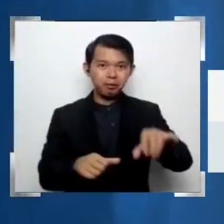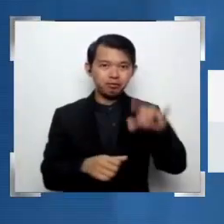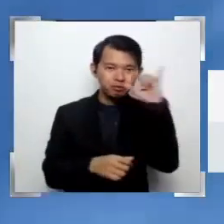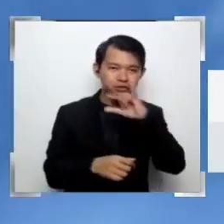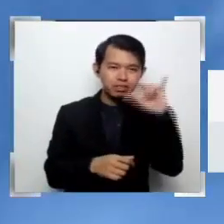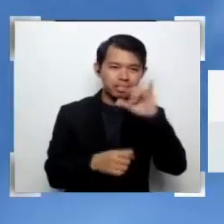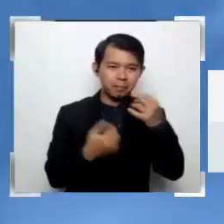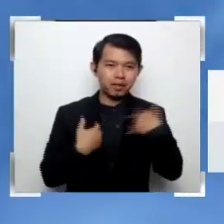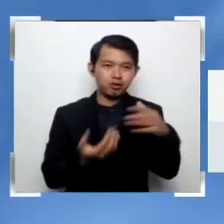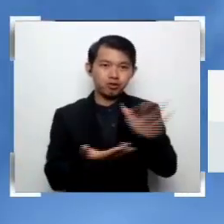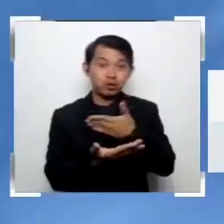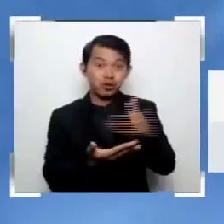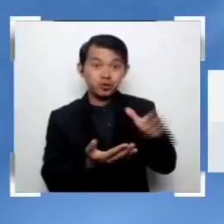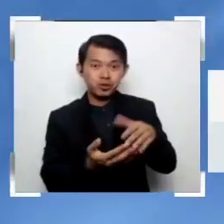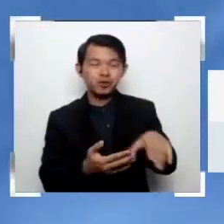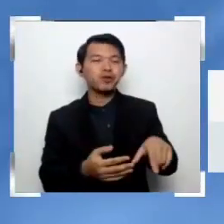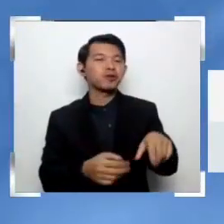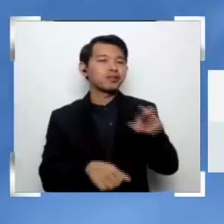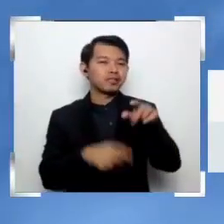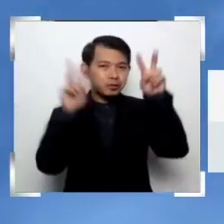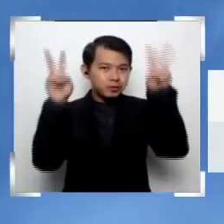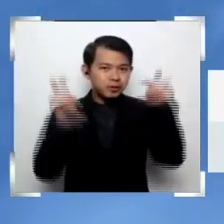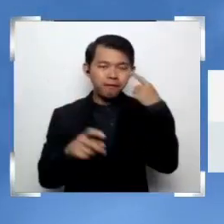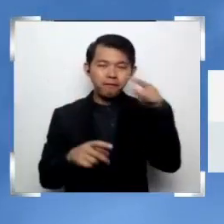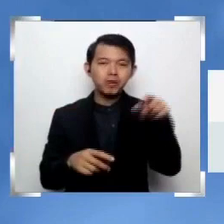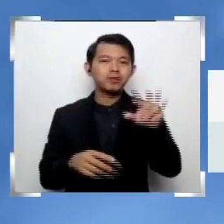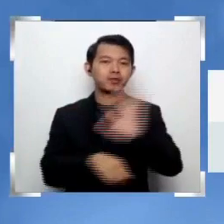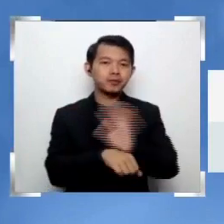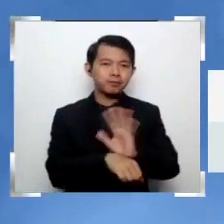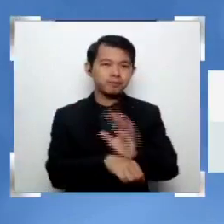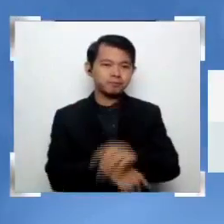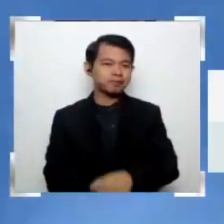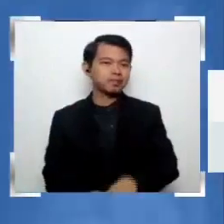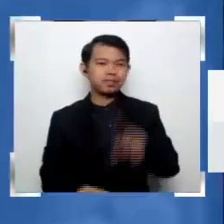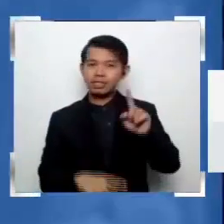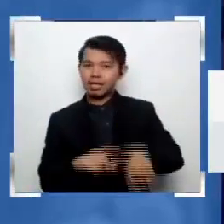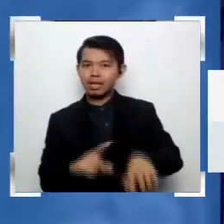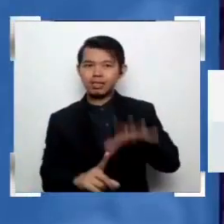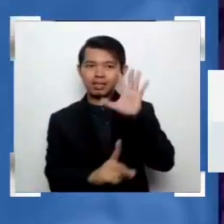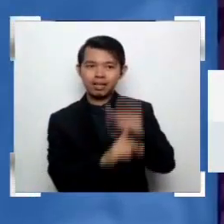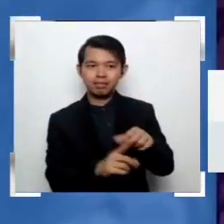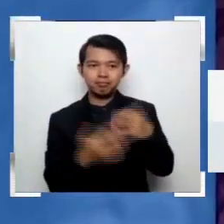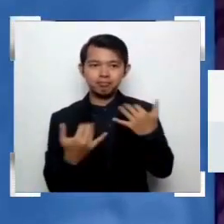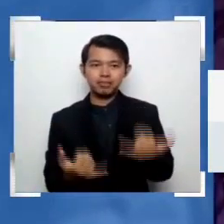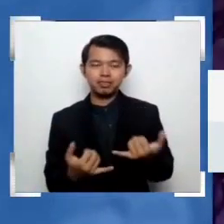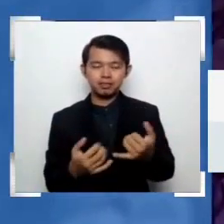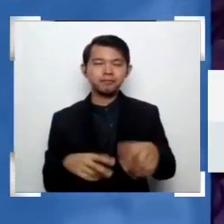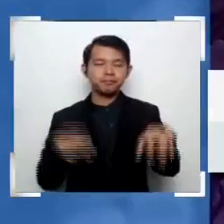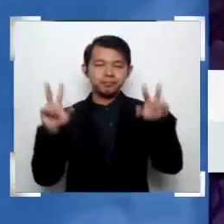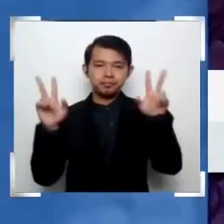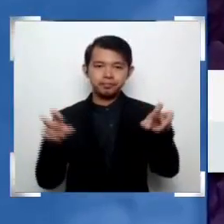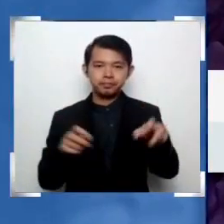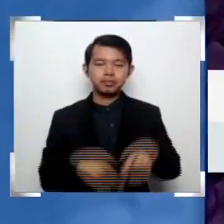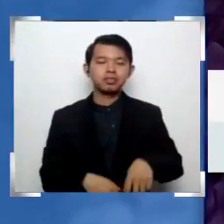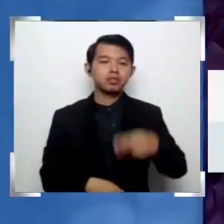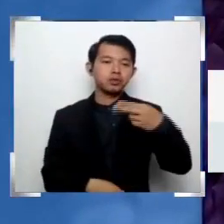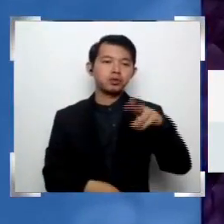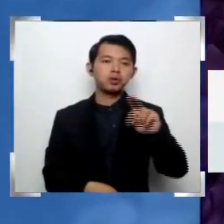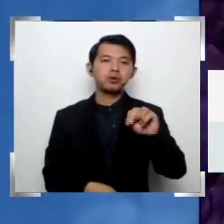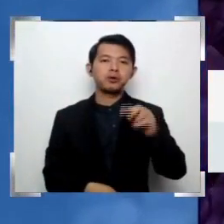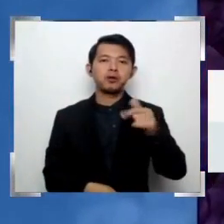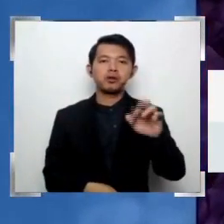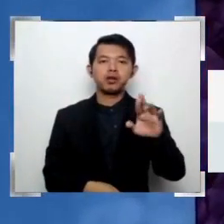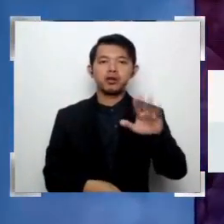theme song ng pelikula, ang Can't Catch Me Now. Ang cast naman ng pelikulang The Hunger Games, The Ballad of Songbirds